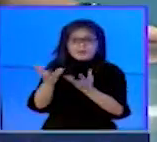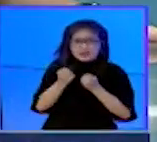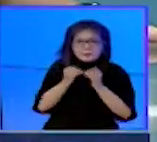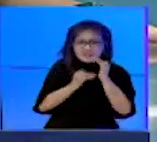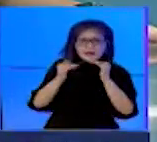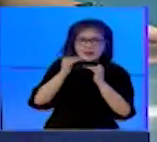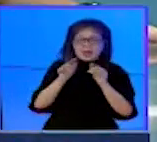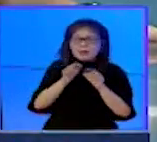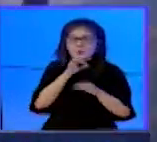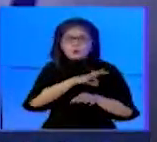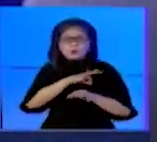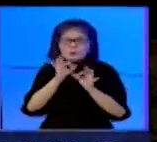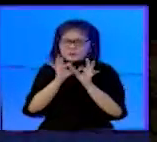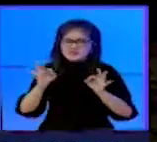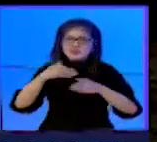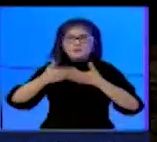perusahaan.